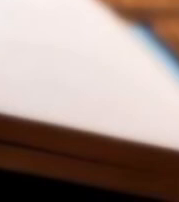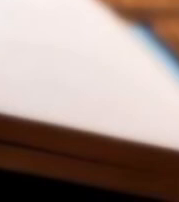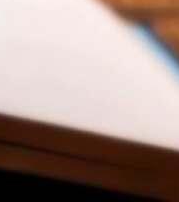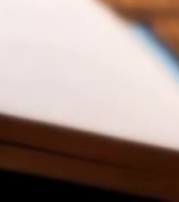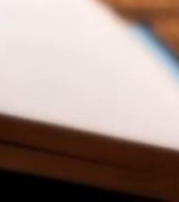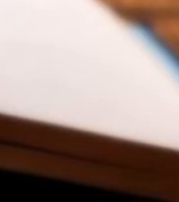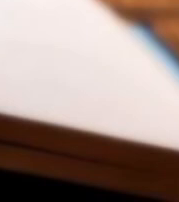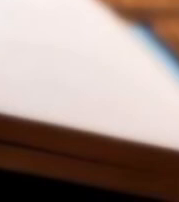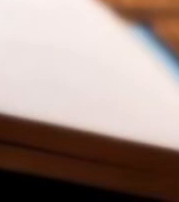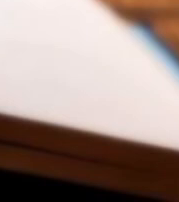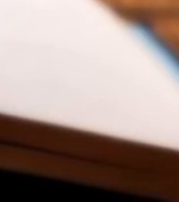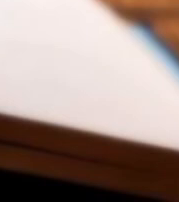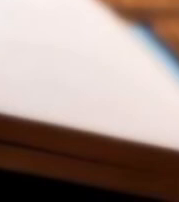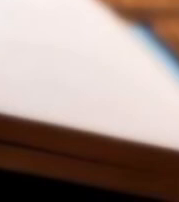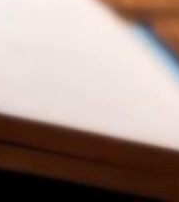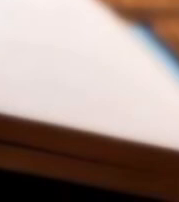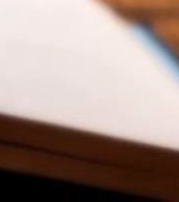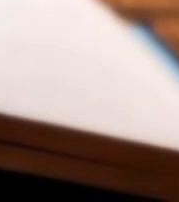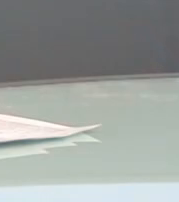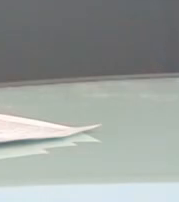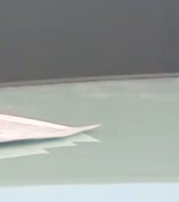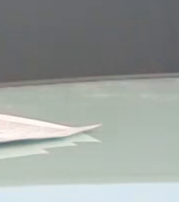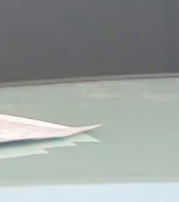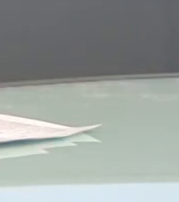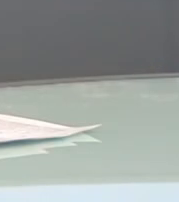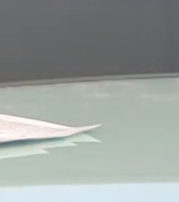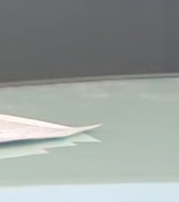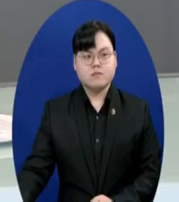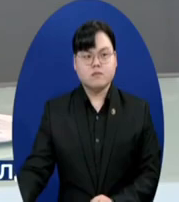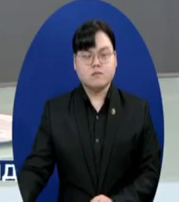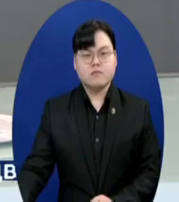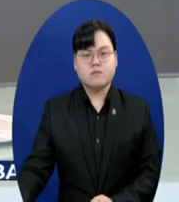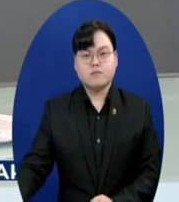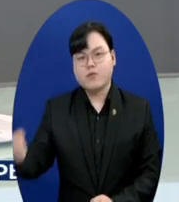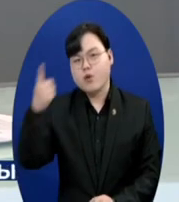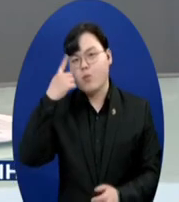Монгол Улсад орчин цагийн зэвсэг